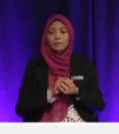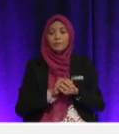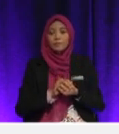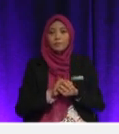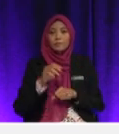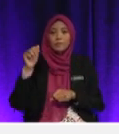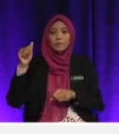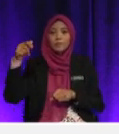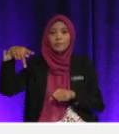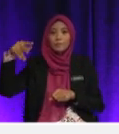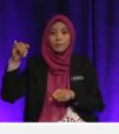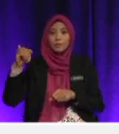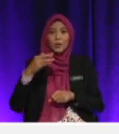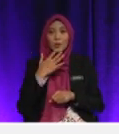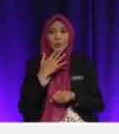api